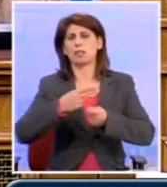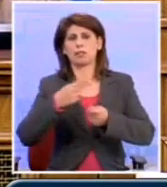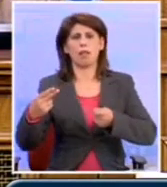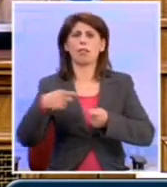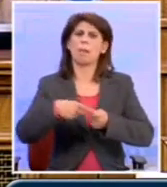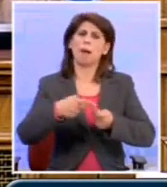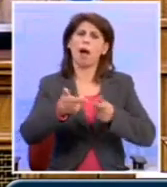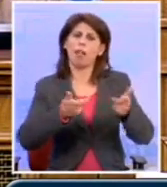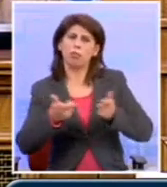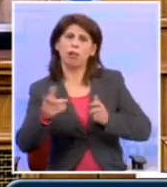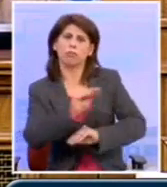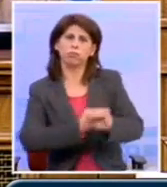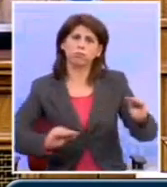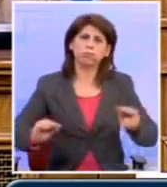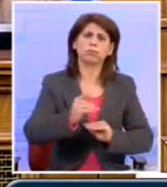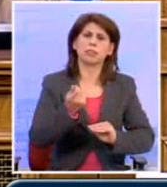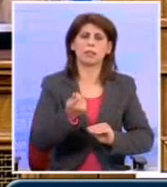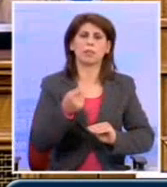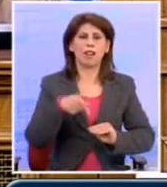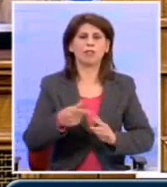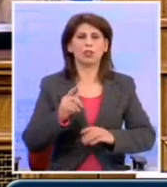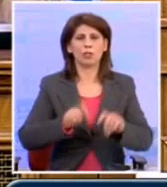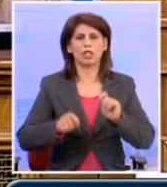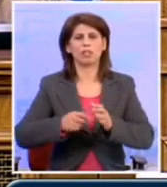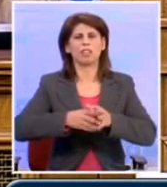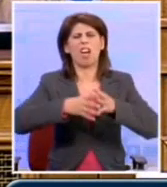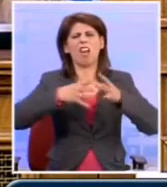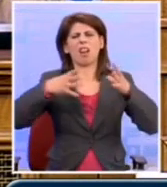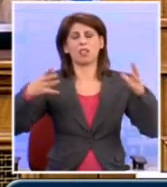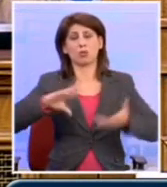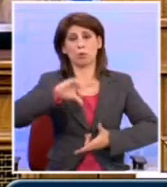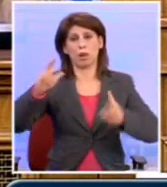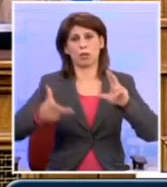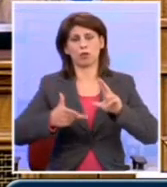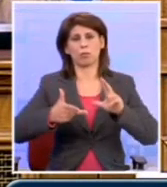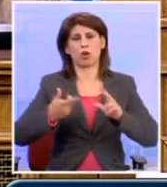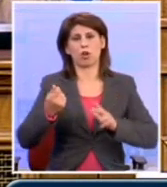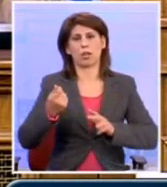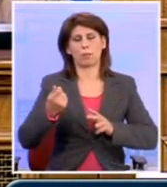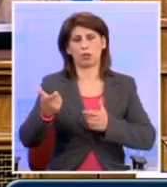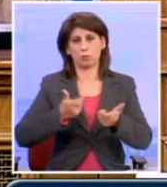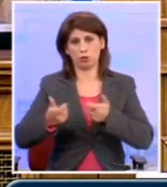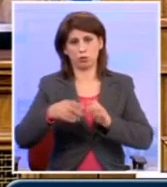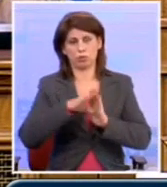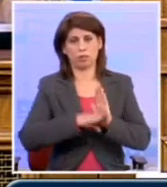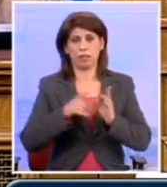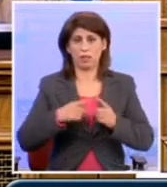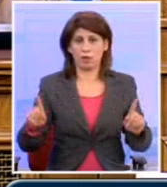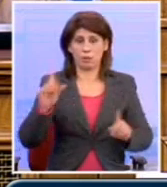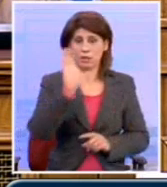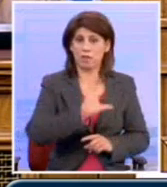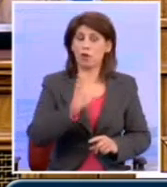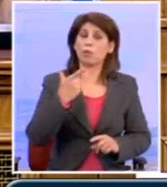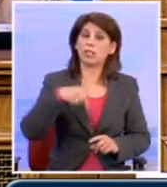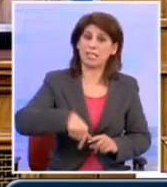χρονοτριβώ. Έτσι χτίστηκε αυτή η τεράστια φούσκα του παγκόσμιου χρηματοπιστωτικού συστήματος. Η διαφορά με την Ευρώπη είναι ότι η Ευρώπη δεν